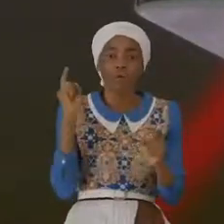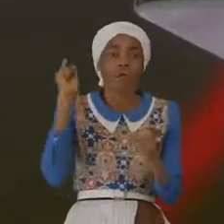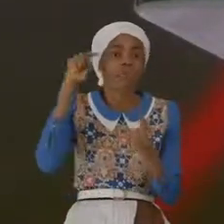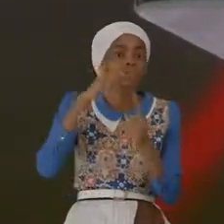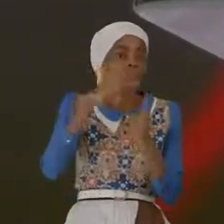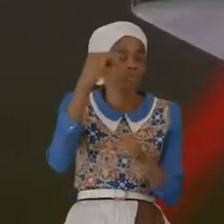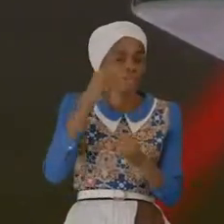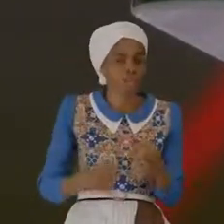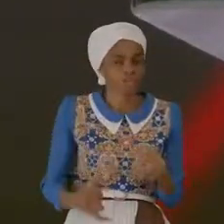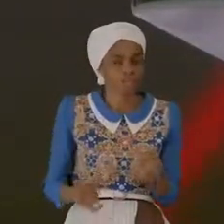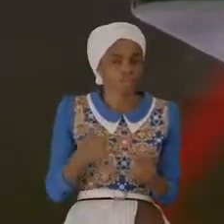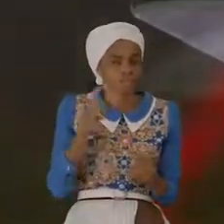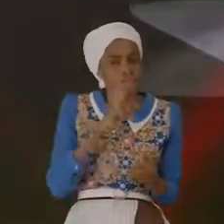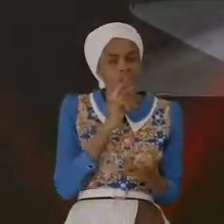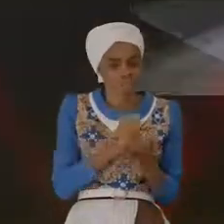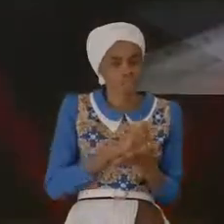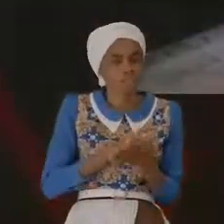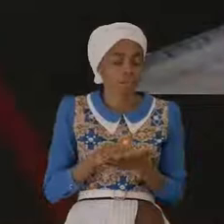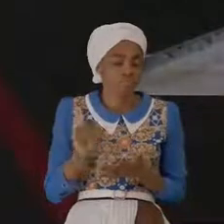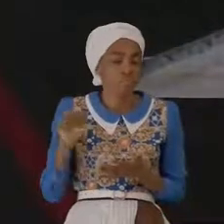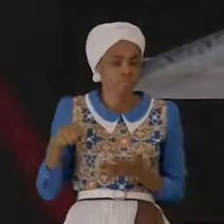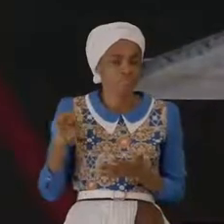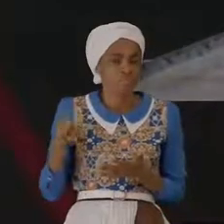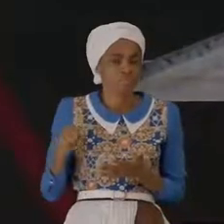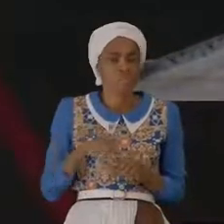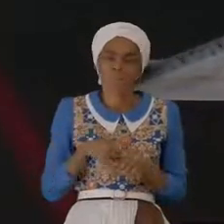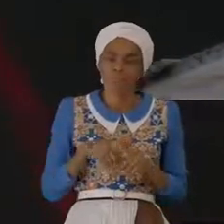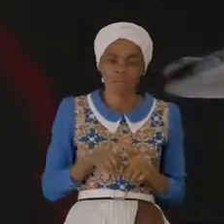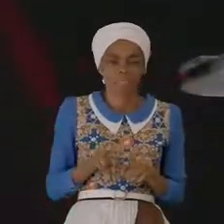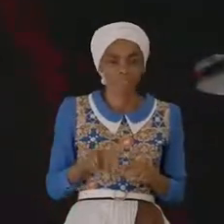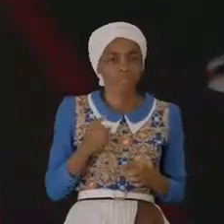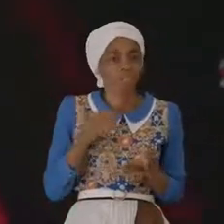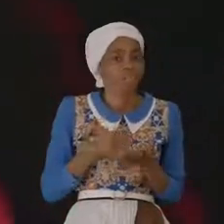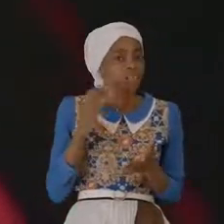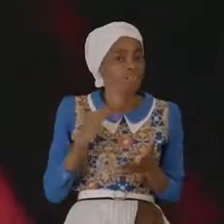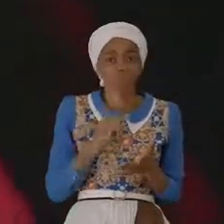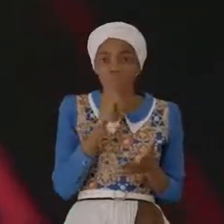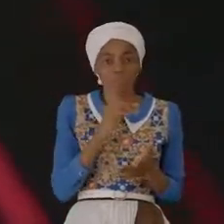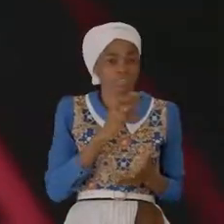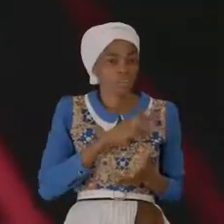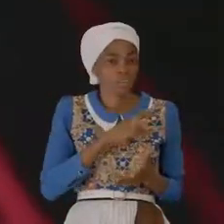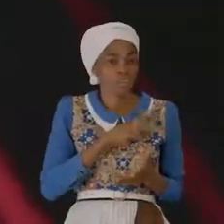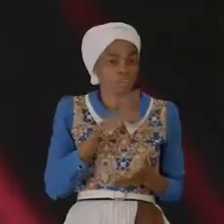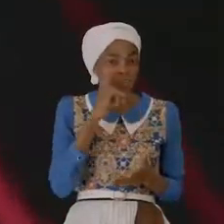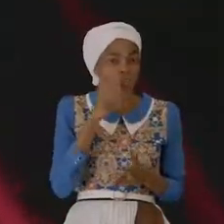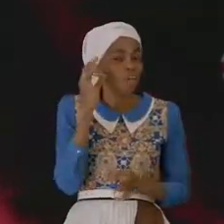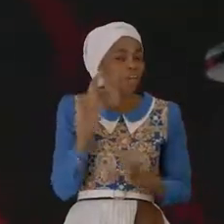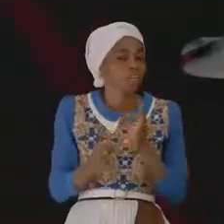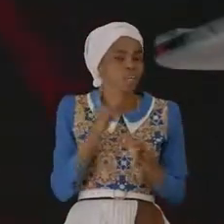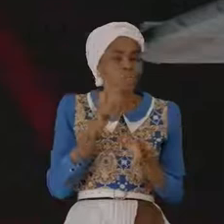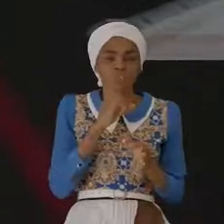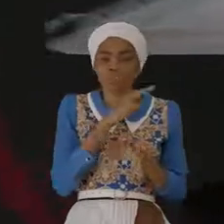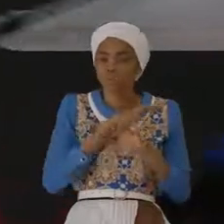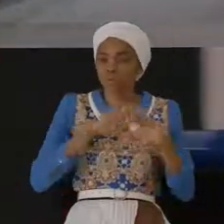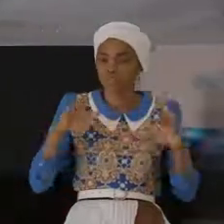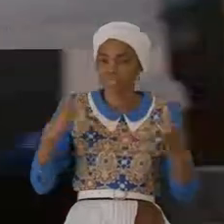la course. La sanctification. Sanctifier, oui. Mais cela ne vous profitera pas si vous ne